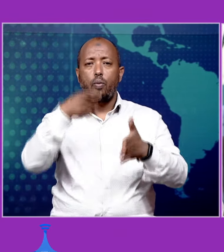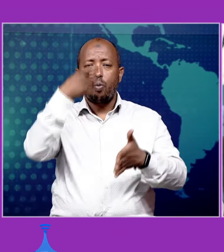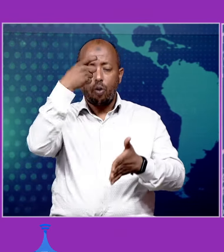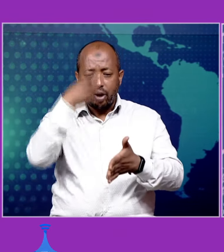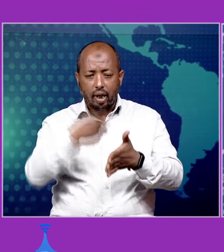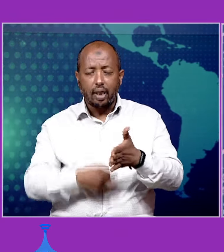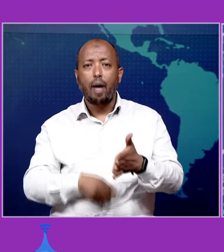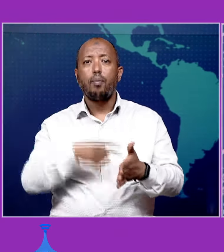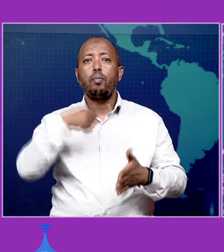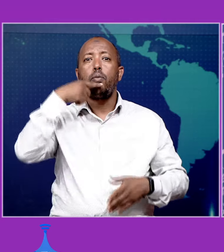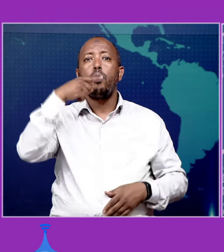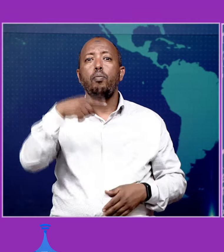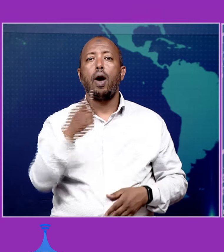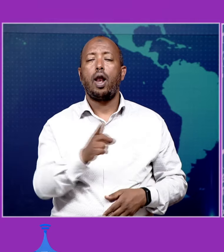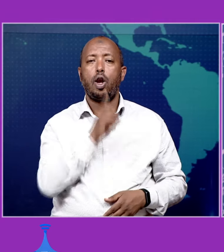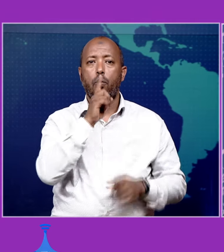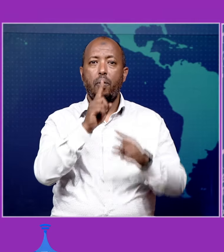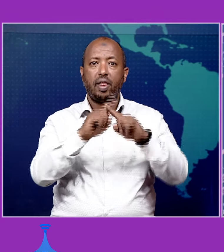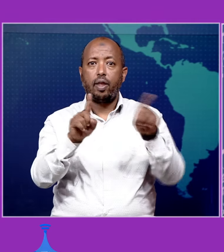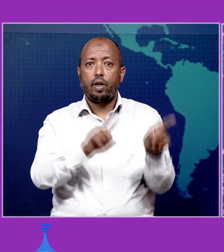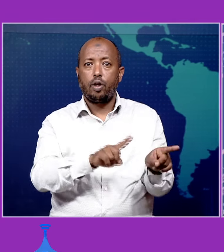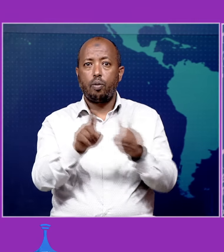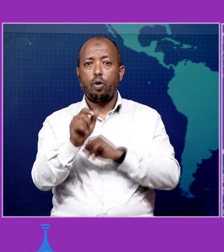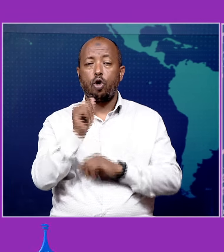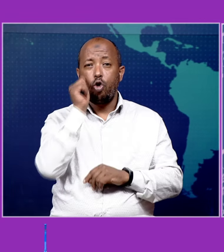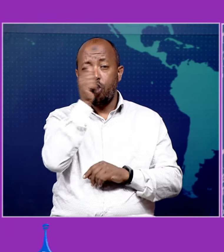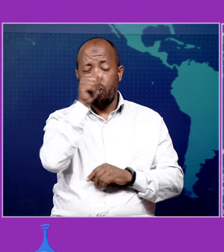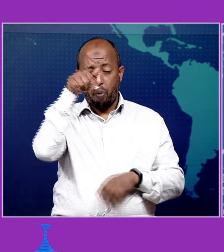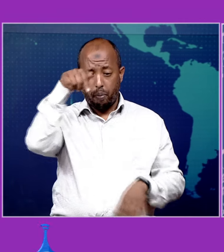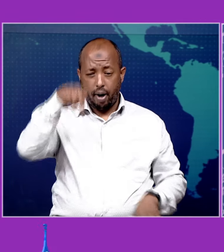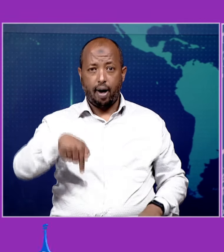የሚባል ነው። በተለይም ኢትዮጵያ